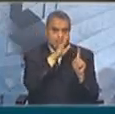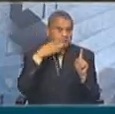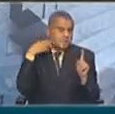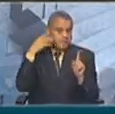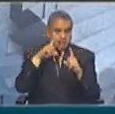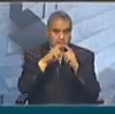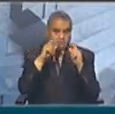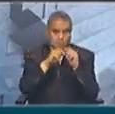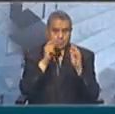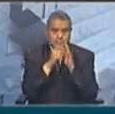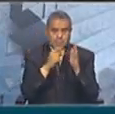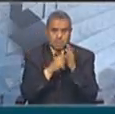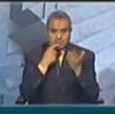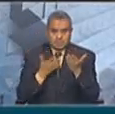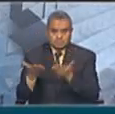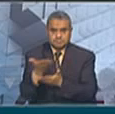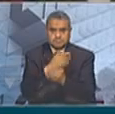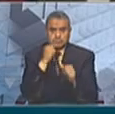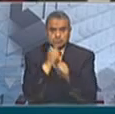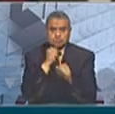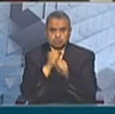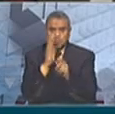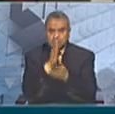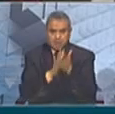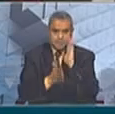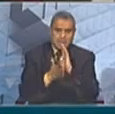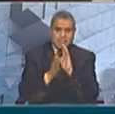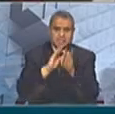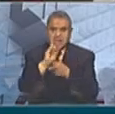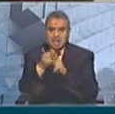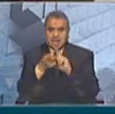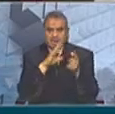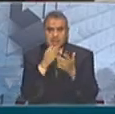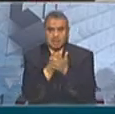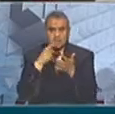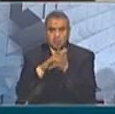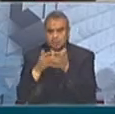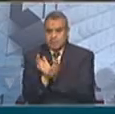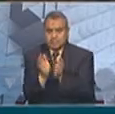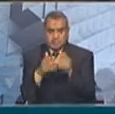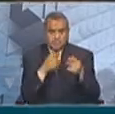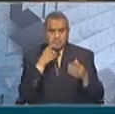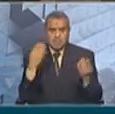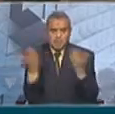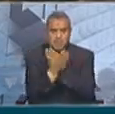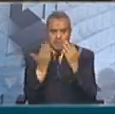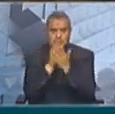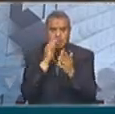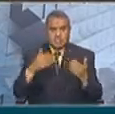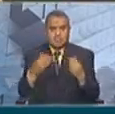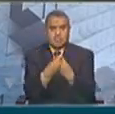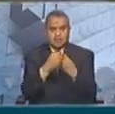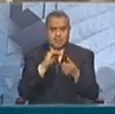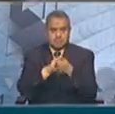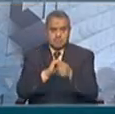تتضمن المداورة في جميع الوزارات وعدم استئثار أي طائفة بأية حقيبة.